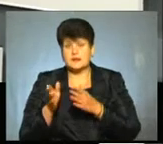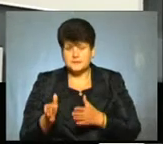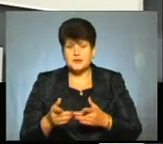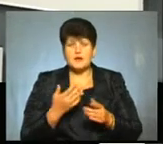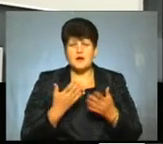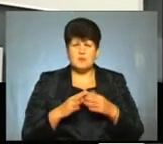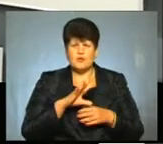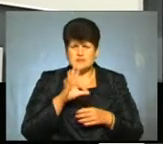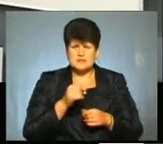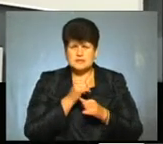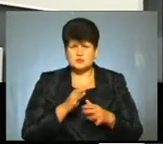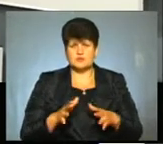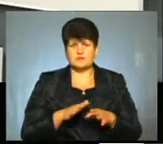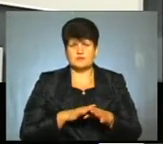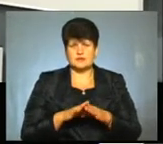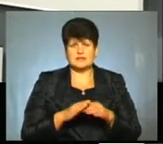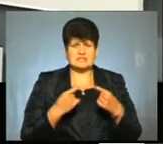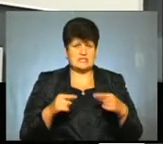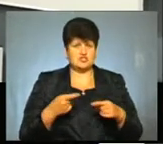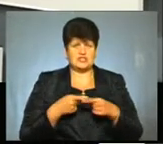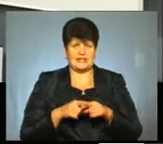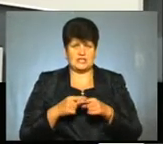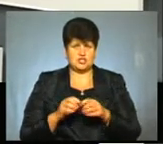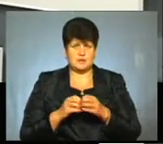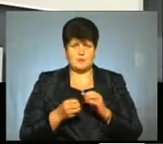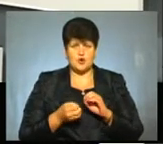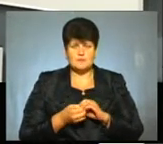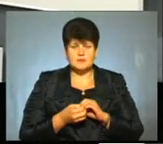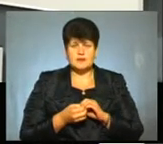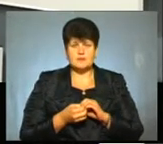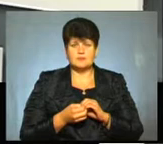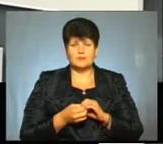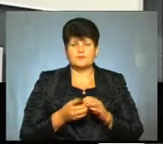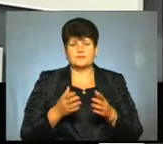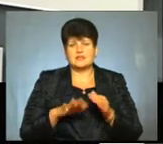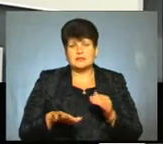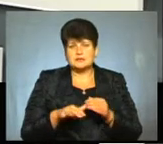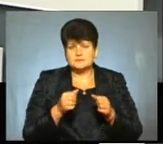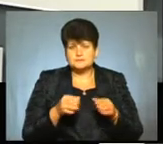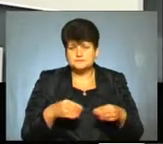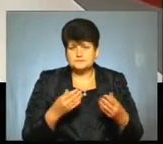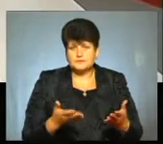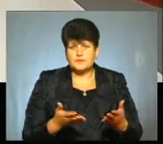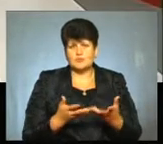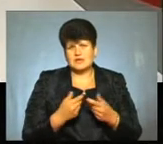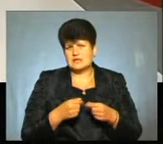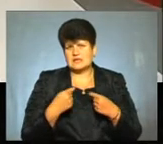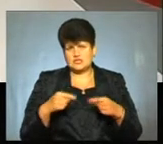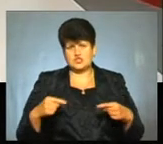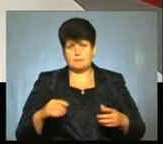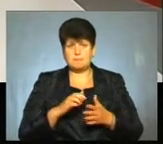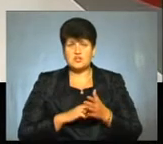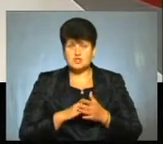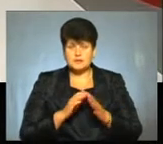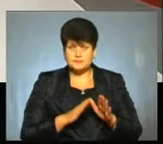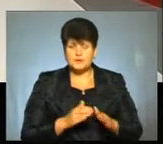або ж в зв'язку взагалі з неможливістю реалізувати через якісь інші технічні проблеми, або невідповідність ділянки, або якихось інших